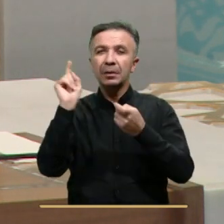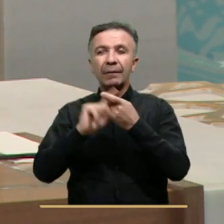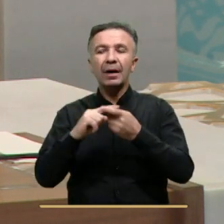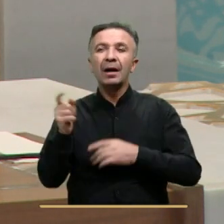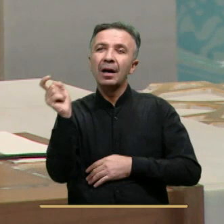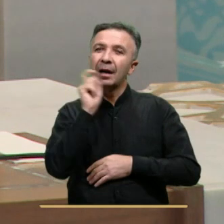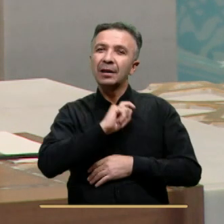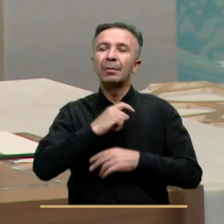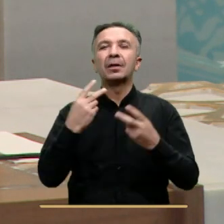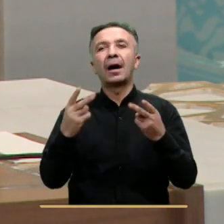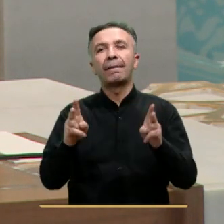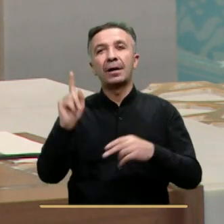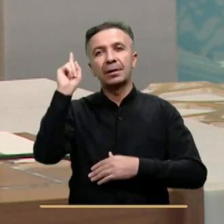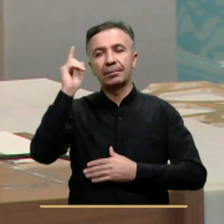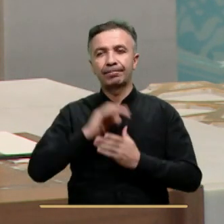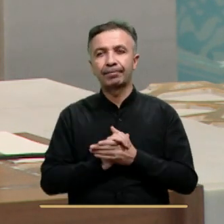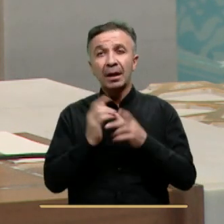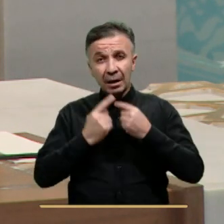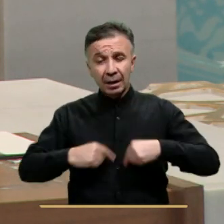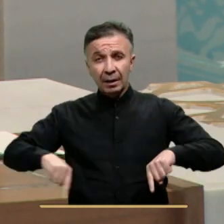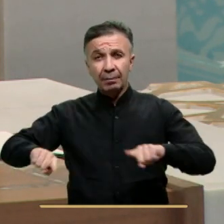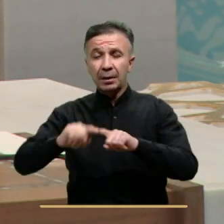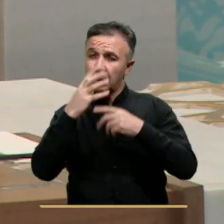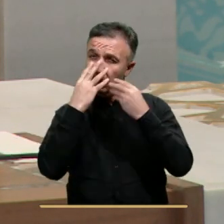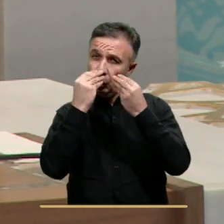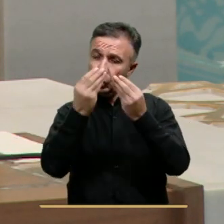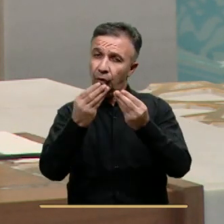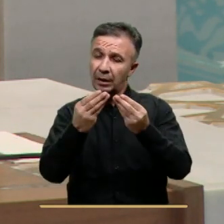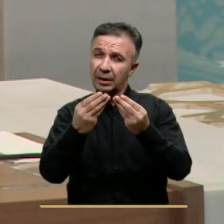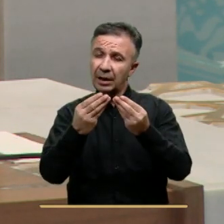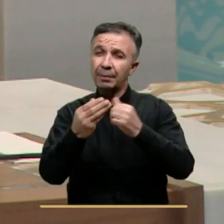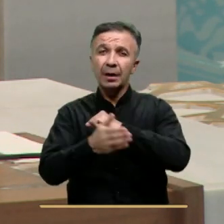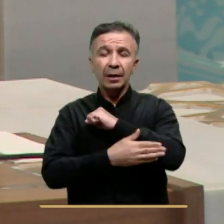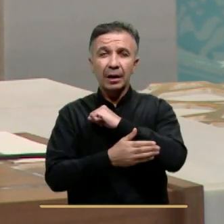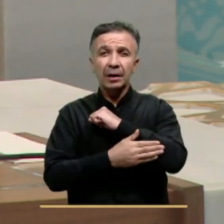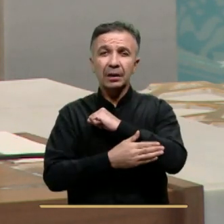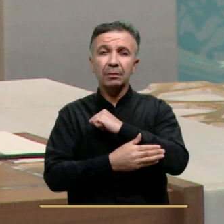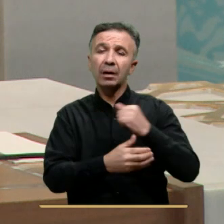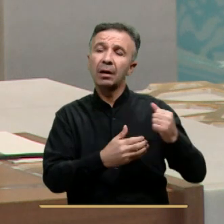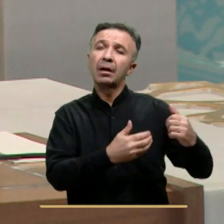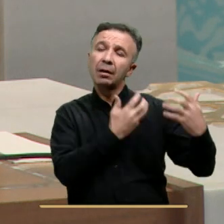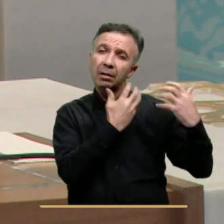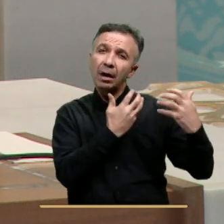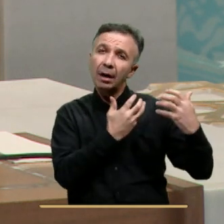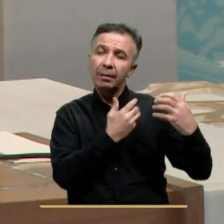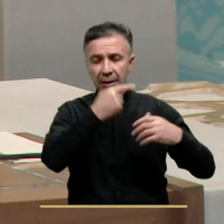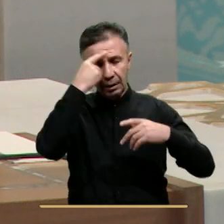affeylesin bizleri lütfuna keremine inayetine rahmetine Mazhar